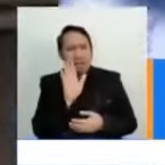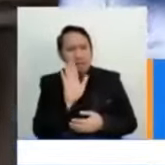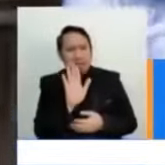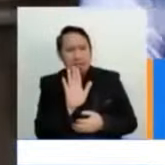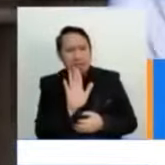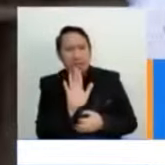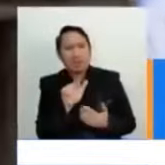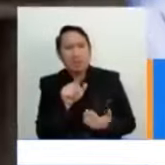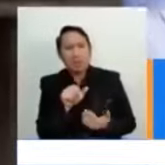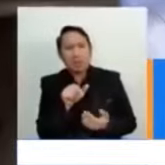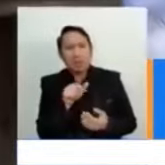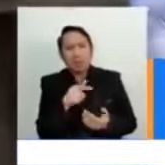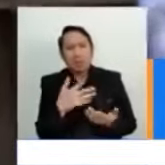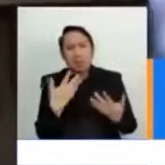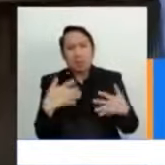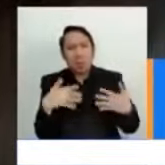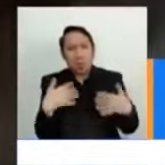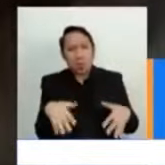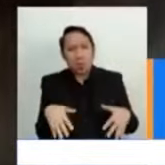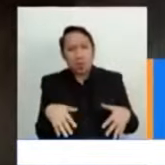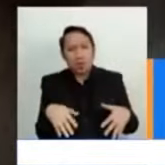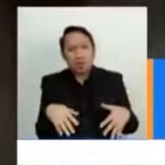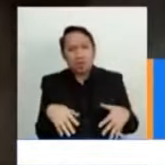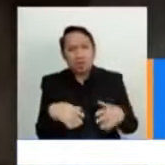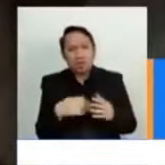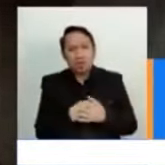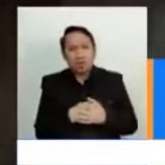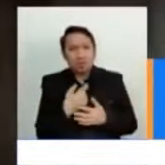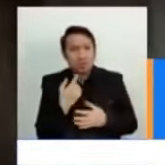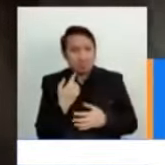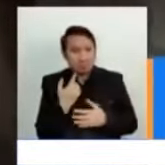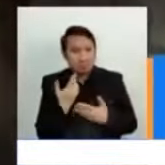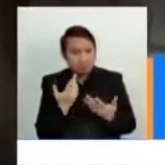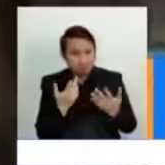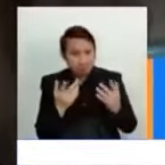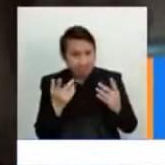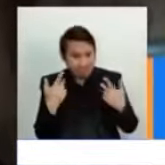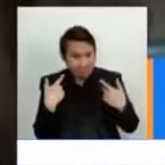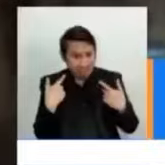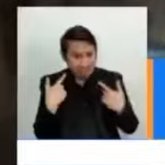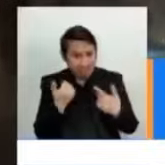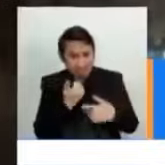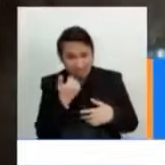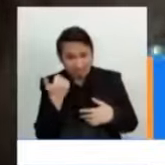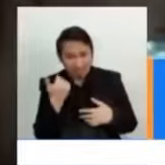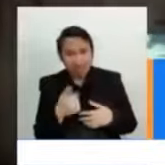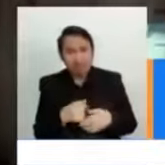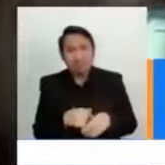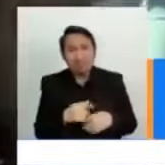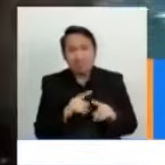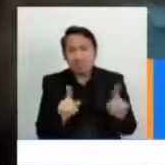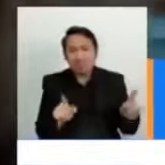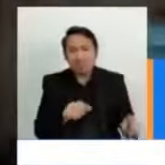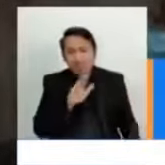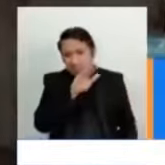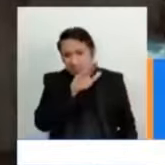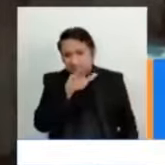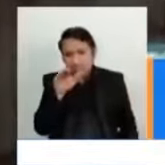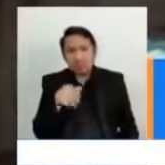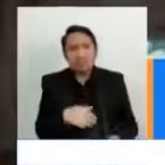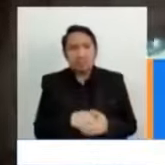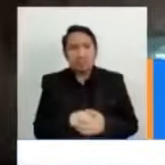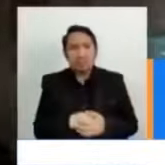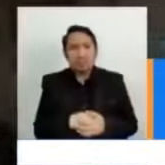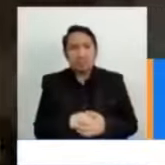overload Paris. At hindi ko alam kung Paris lang ba yung siniserve nila, pero Diwata! Nasaan na ba si Diwata? Gusto nating